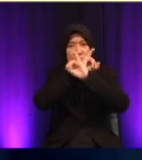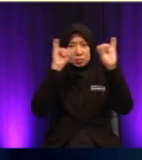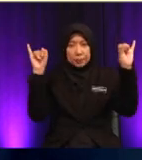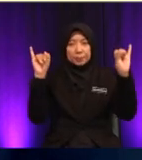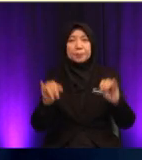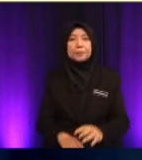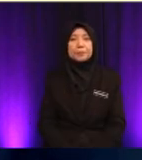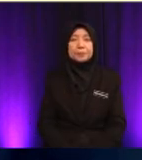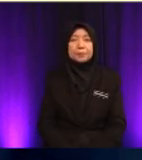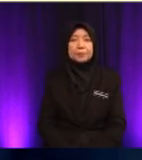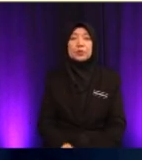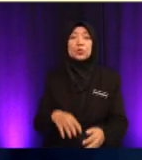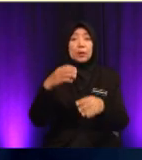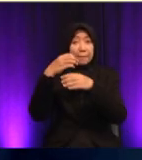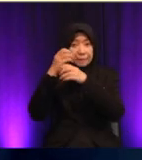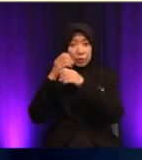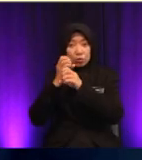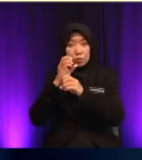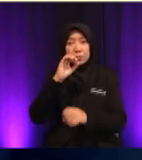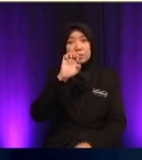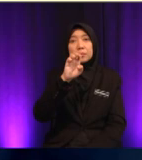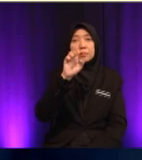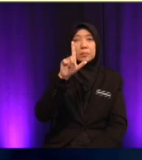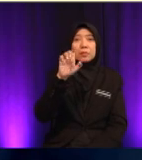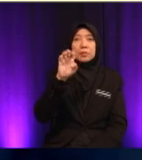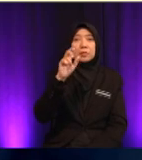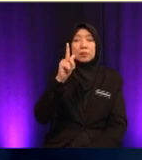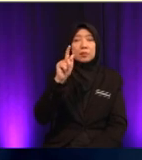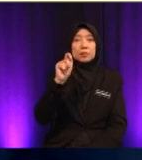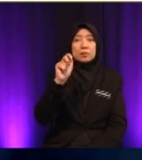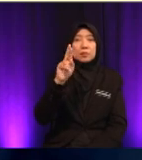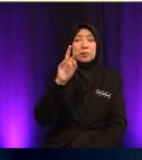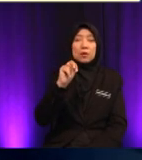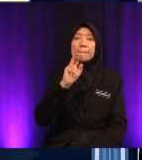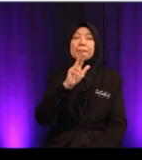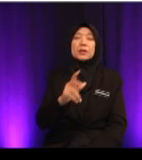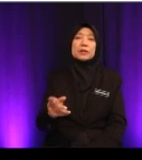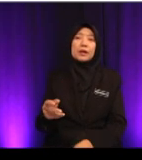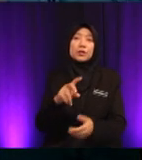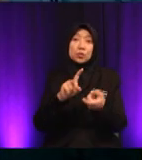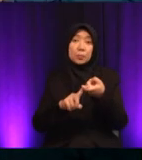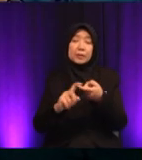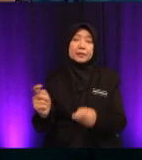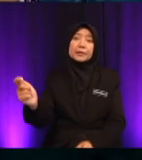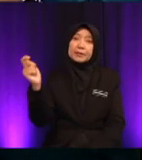inilah Dia mikroskop elektron yang kecil lagi yang dihasilkan